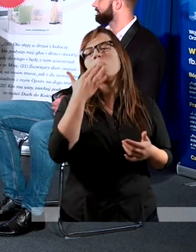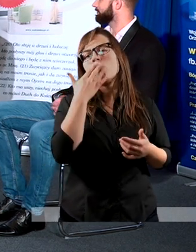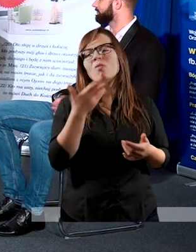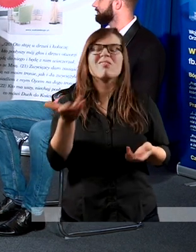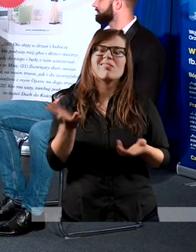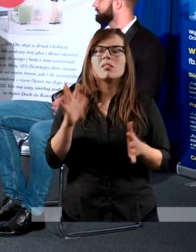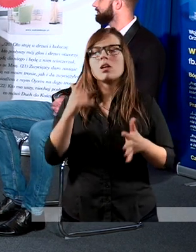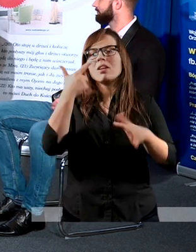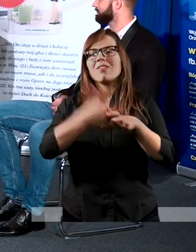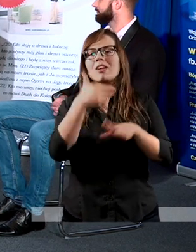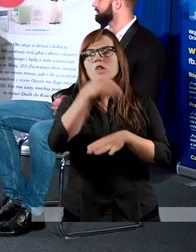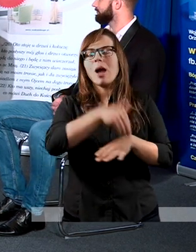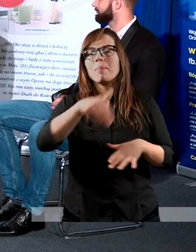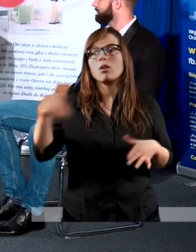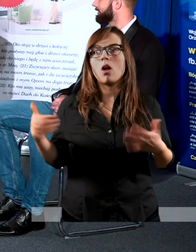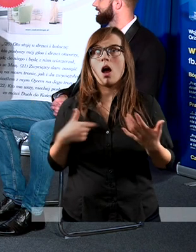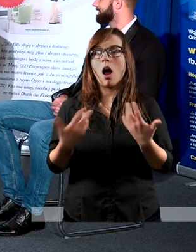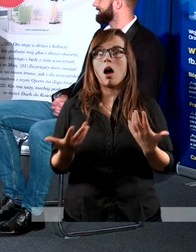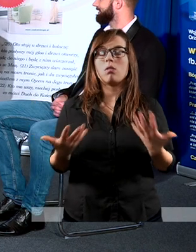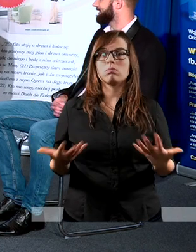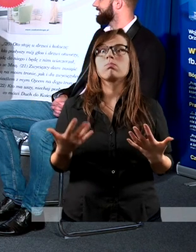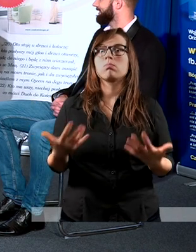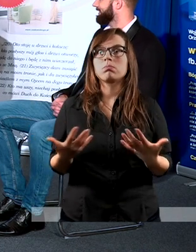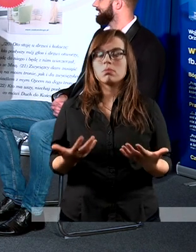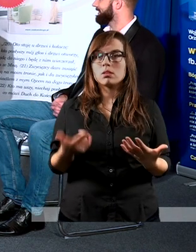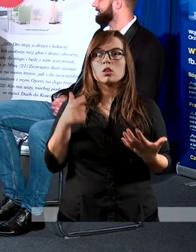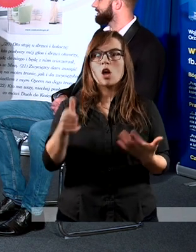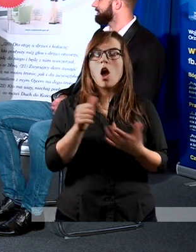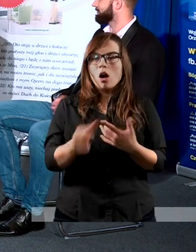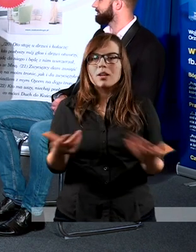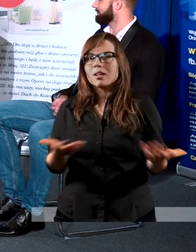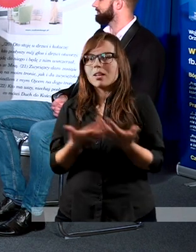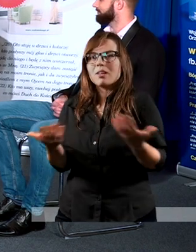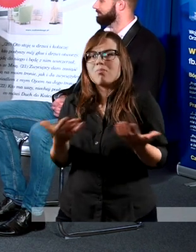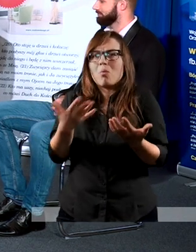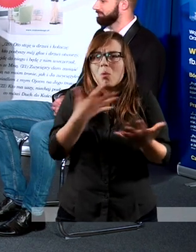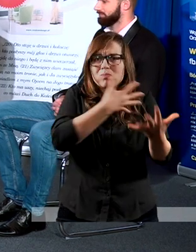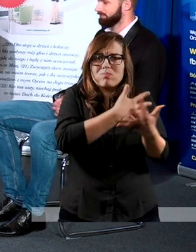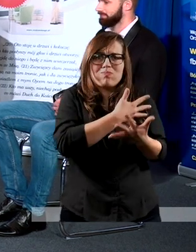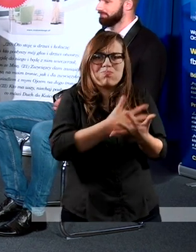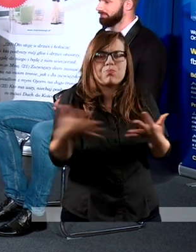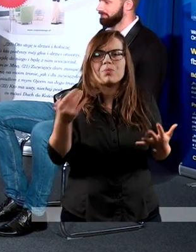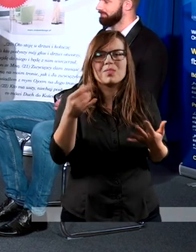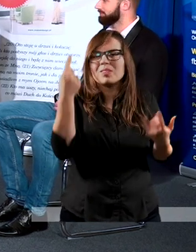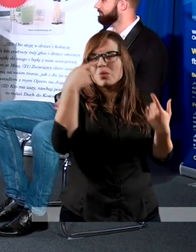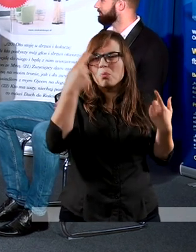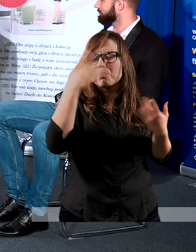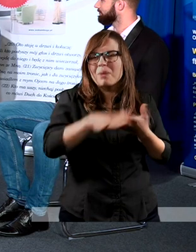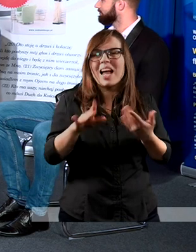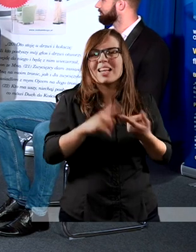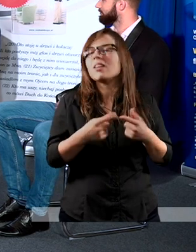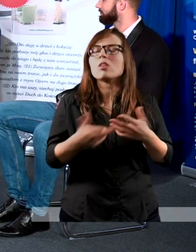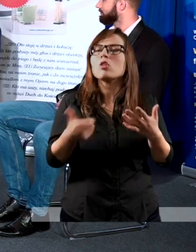swobodnie, no jakieś 20 milionów. I to jest, to jeden z ostatnich odcinków, więc można sobie tam przesłuchać.